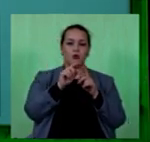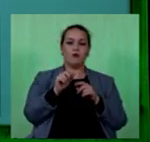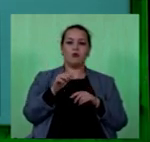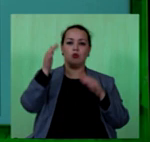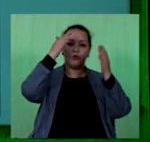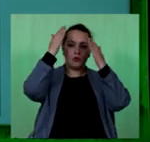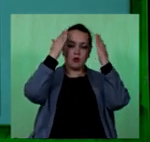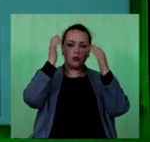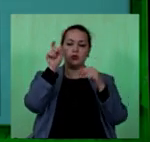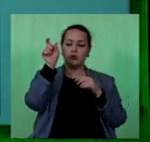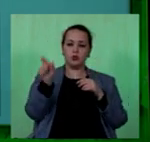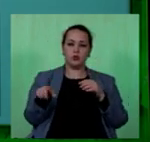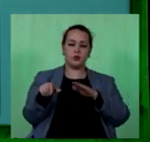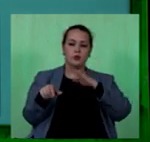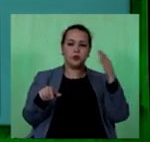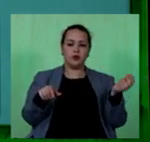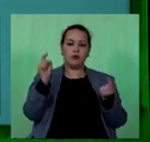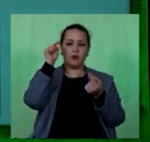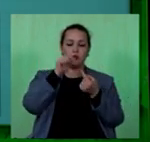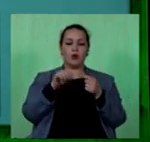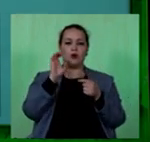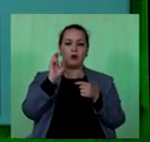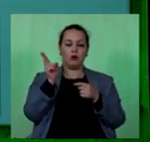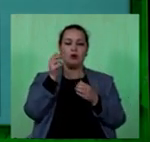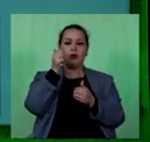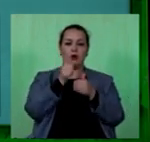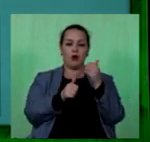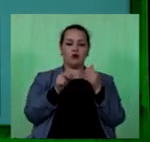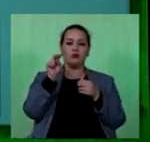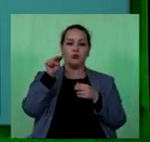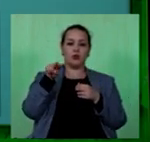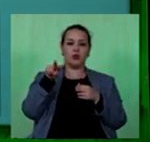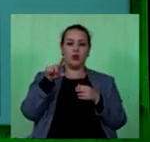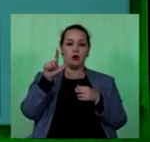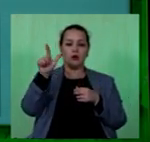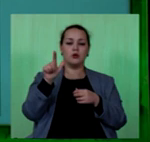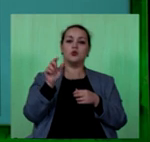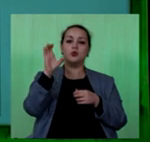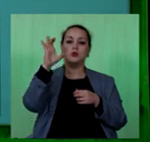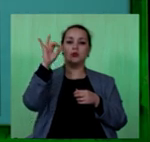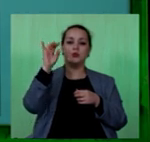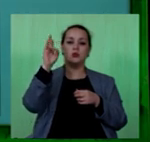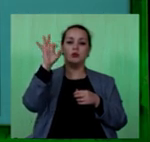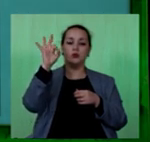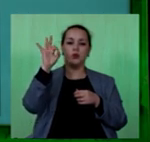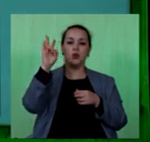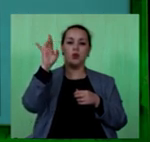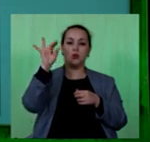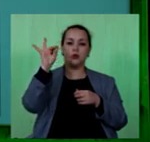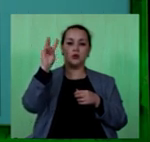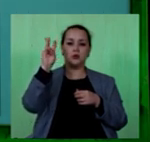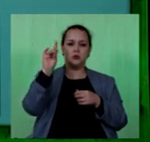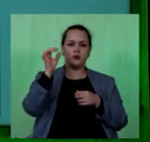правого столбика значит подбираем каждому прилагательным синонимы вспомним что же такое синонимы